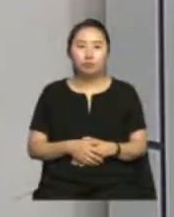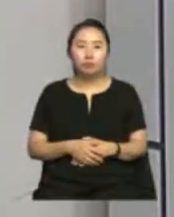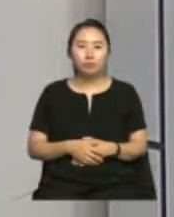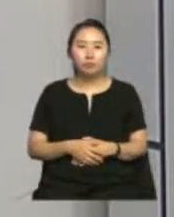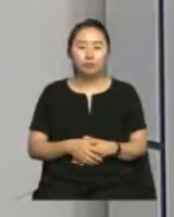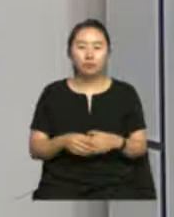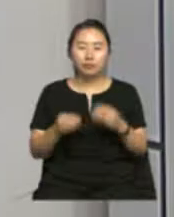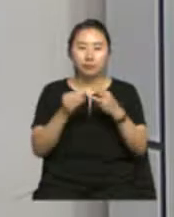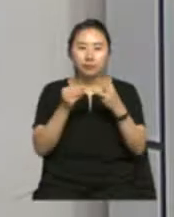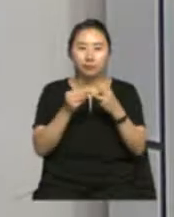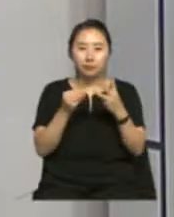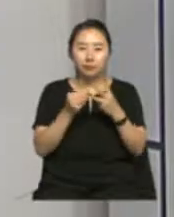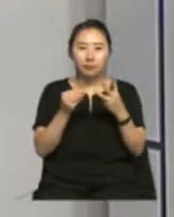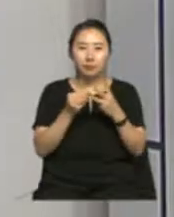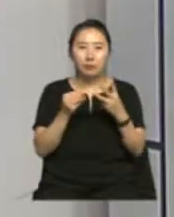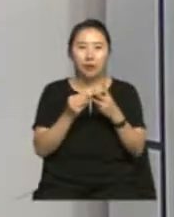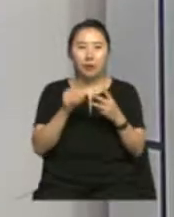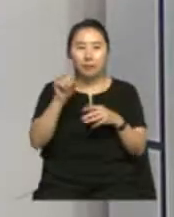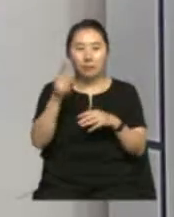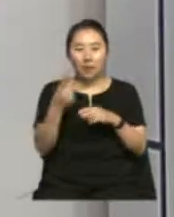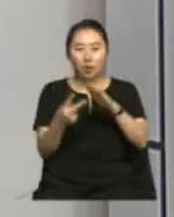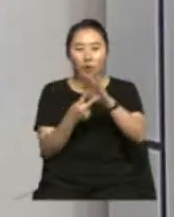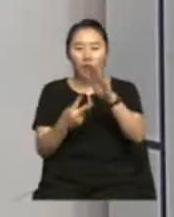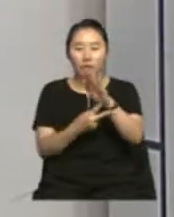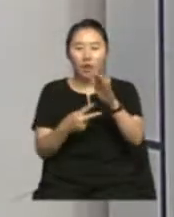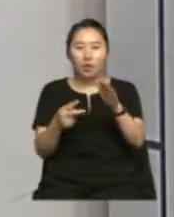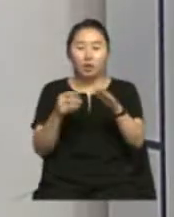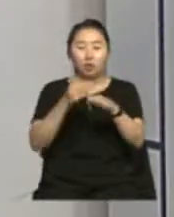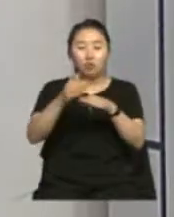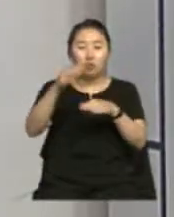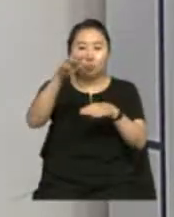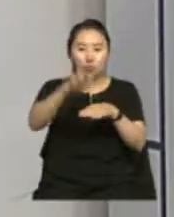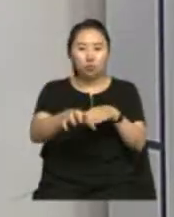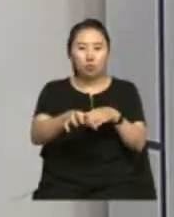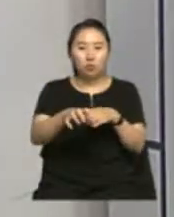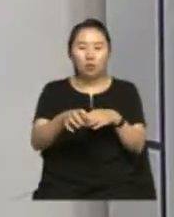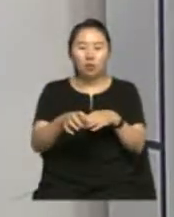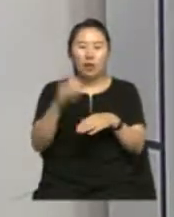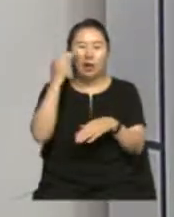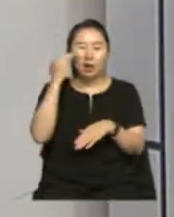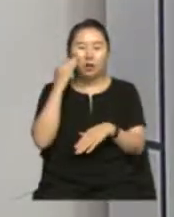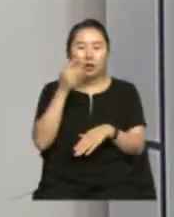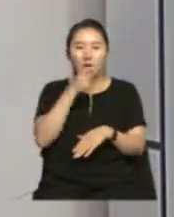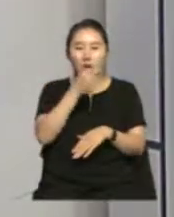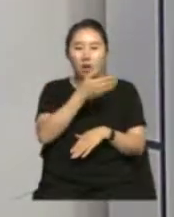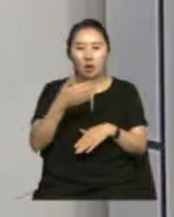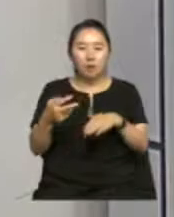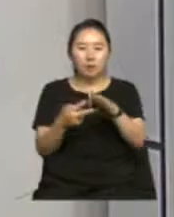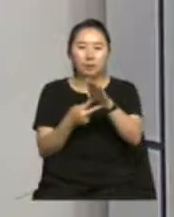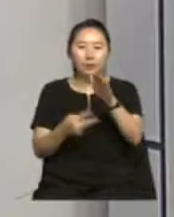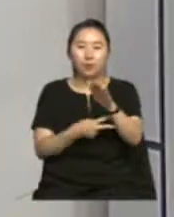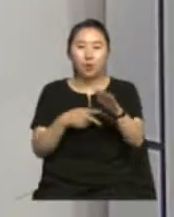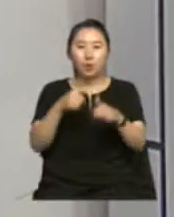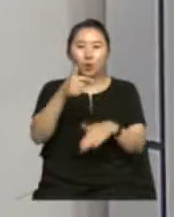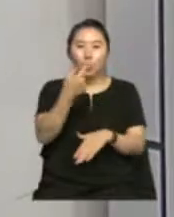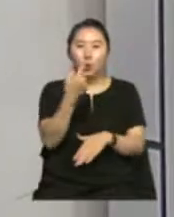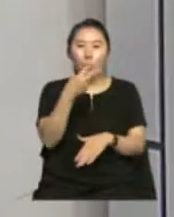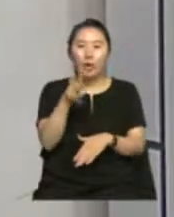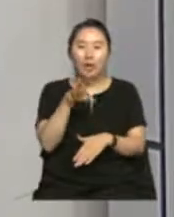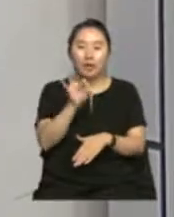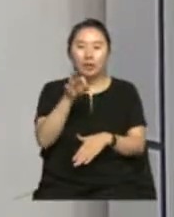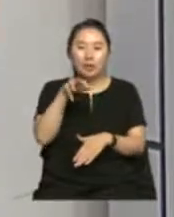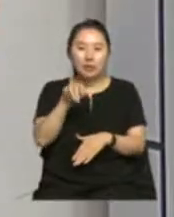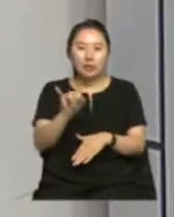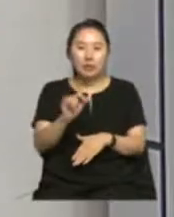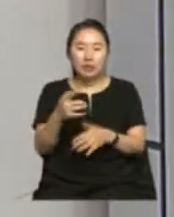네, 세 번째 키워드, 백년다리 북단입니다. 한강대교, 이 백년다리는 노들섬과 노량진을 잇는 남단 1단계